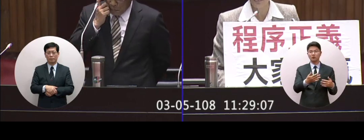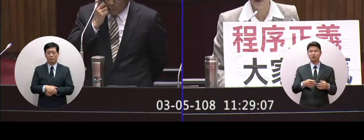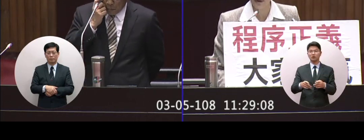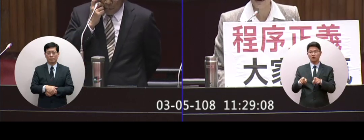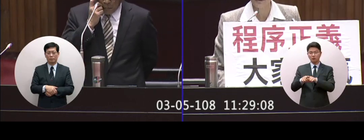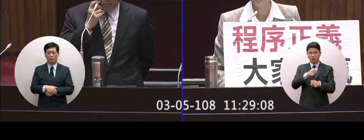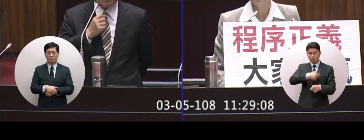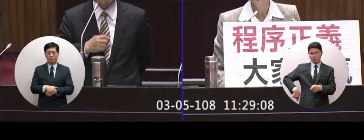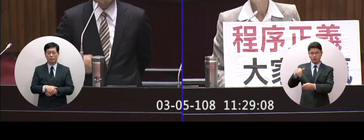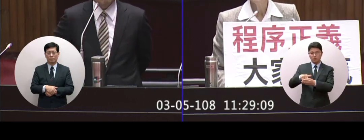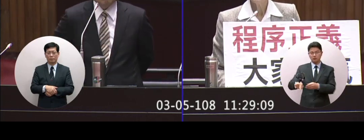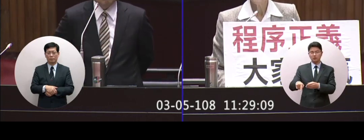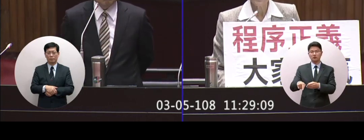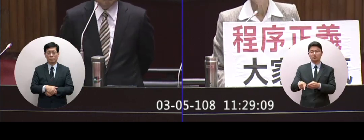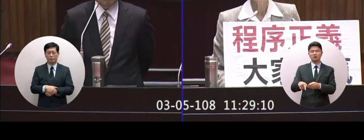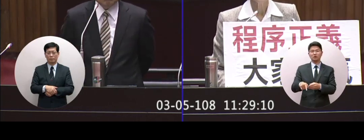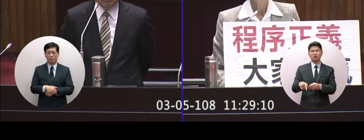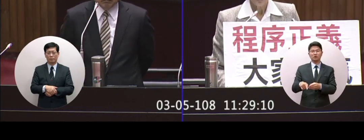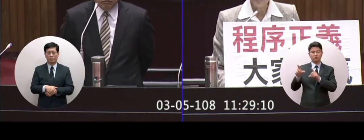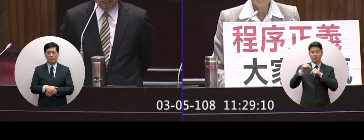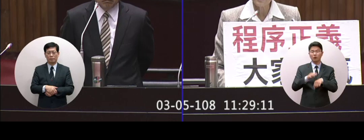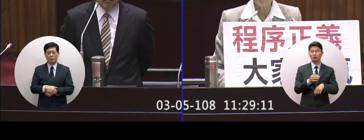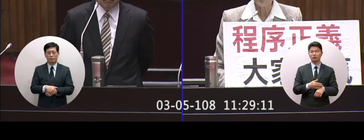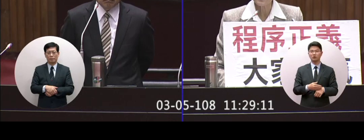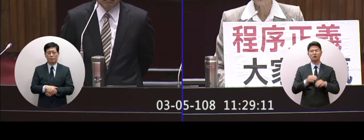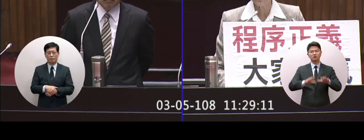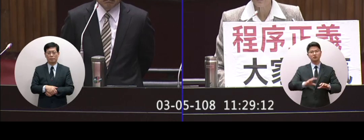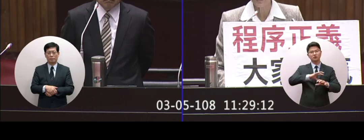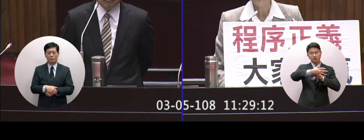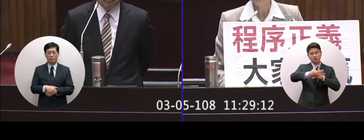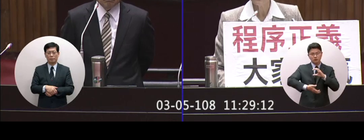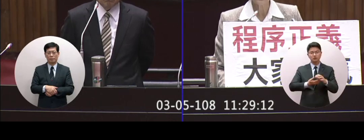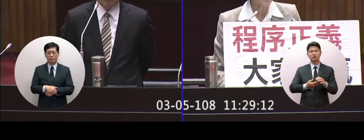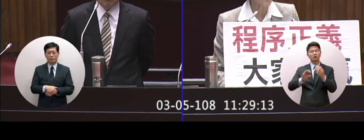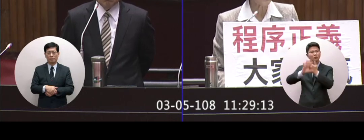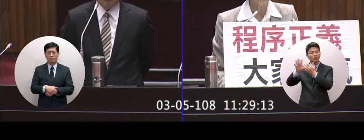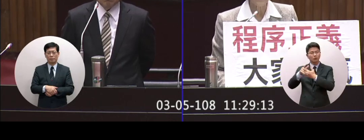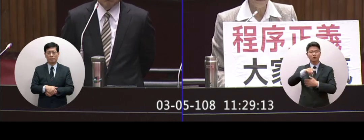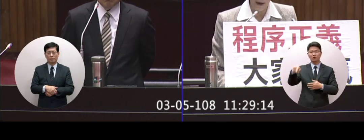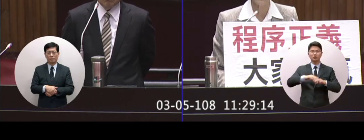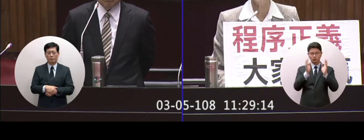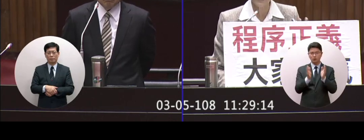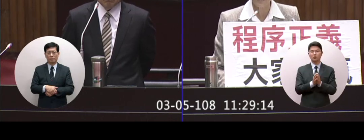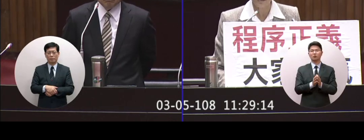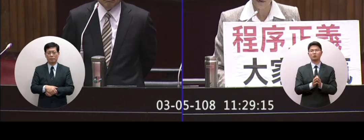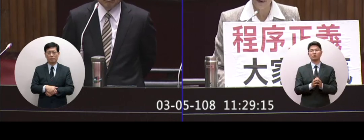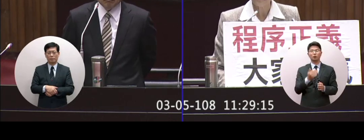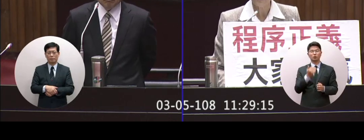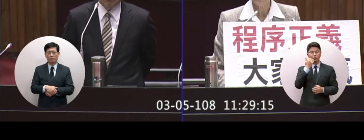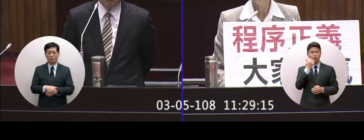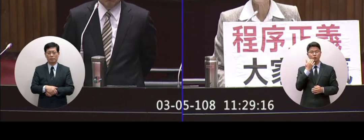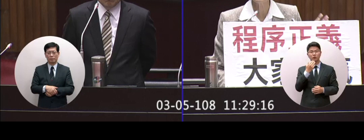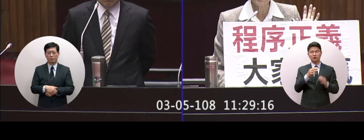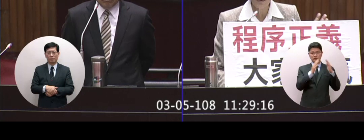在大选的议题。院长，全世界有多少个国家都已经摆了不在籍投